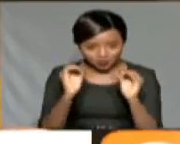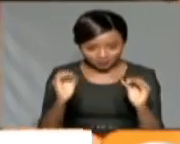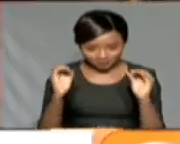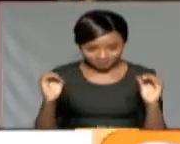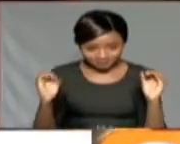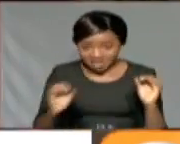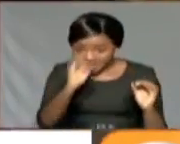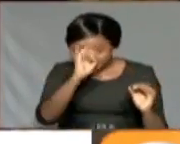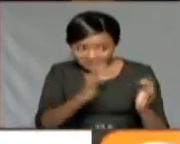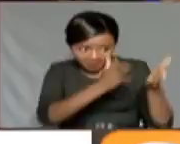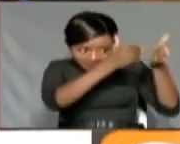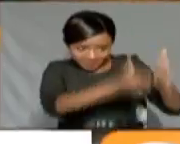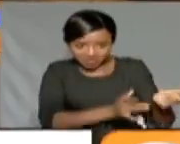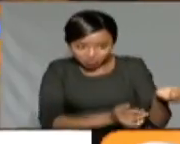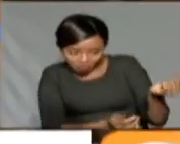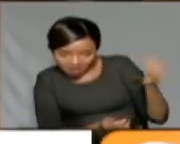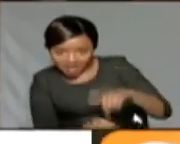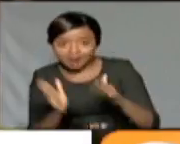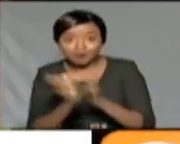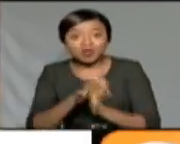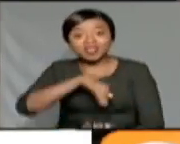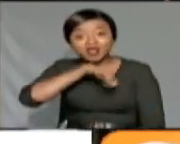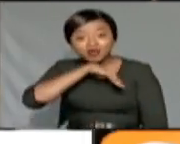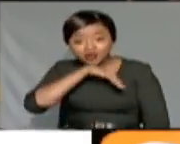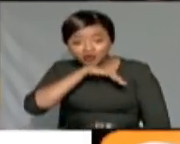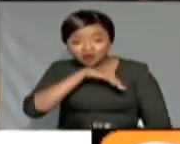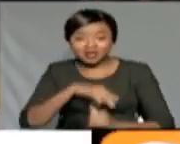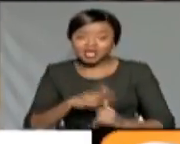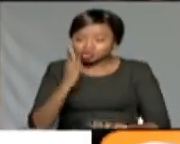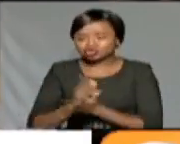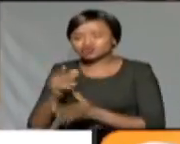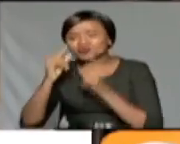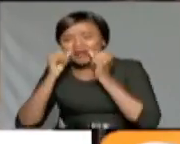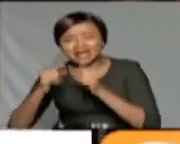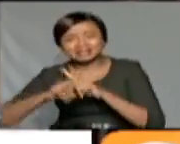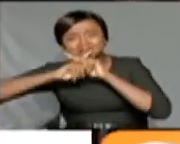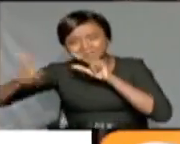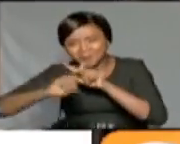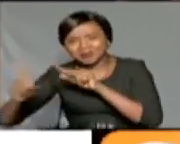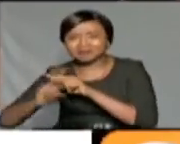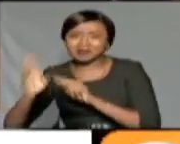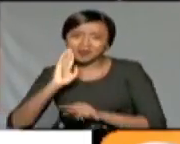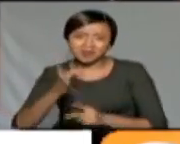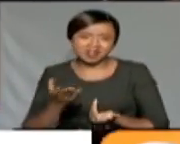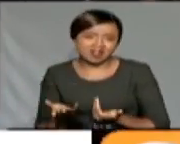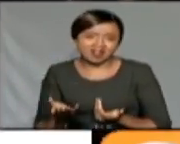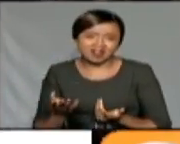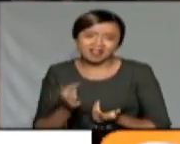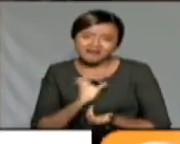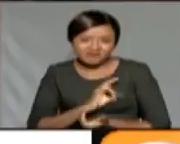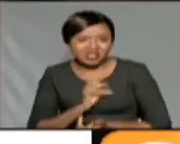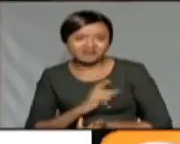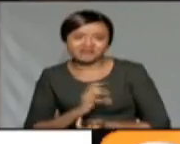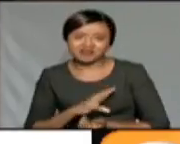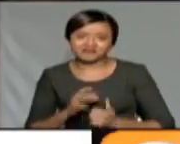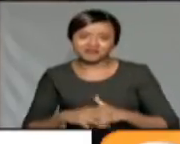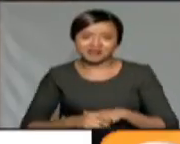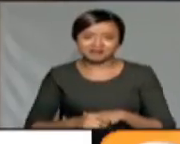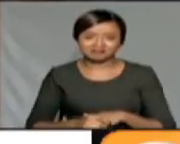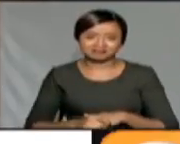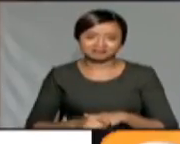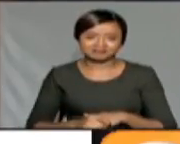If somebody is too loud, then the cats will go or into cat room.